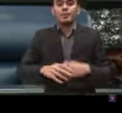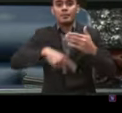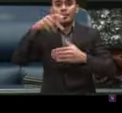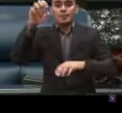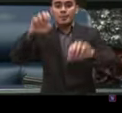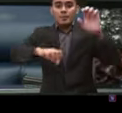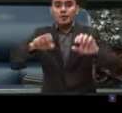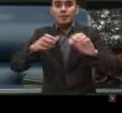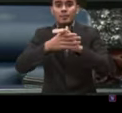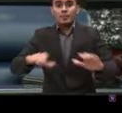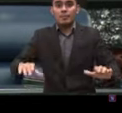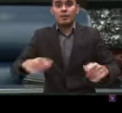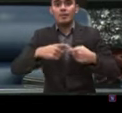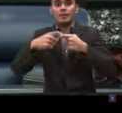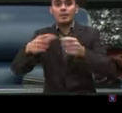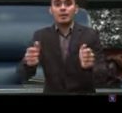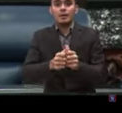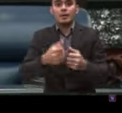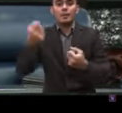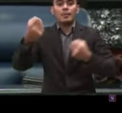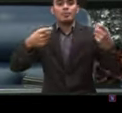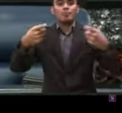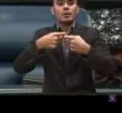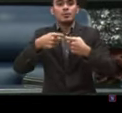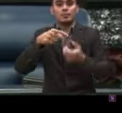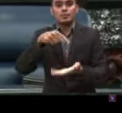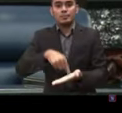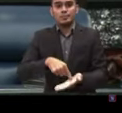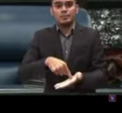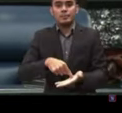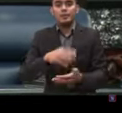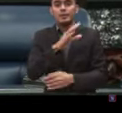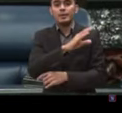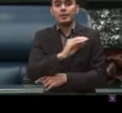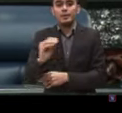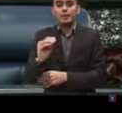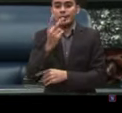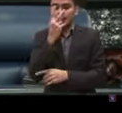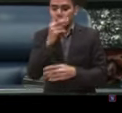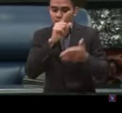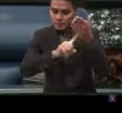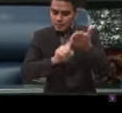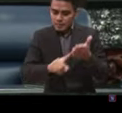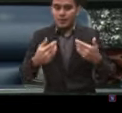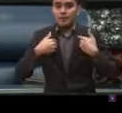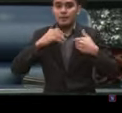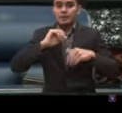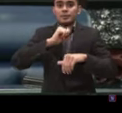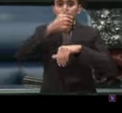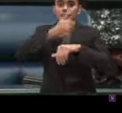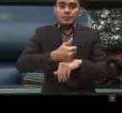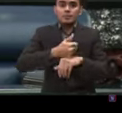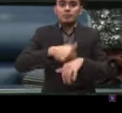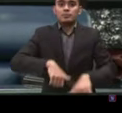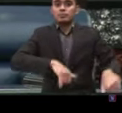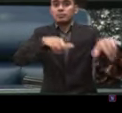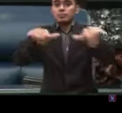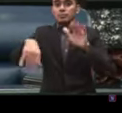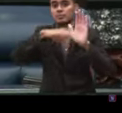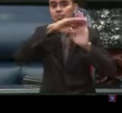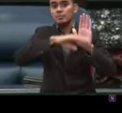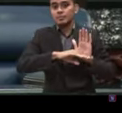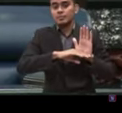keselamatan berhubung kenderaan mikromobiliti ini. Di samping melihat keperluan mewujudkan satu standard atau